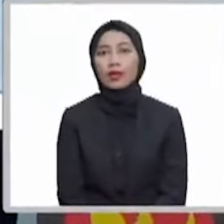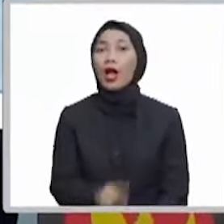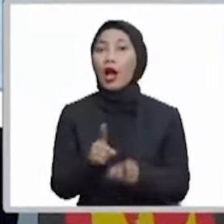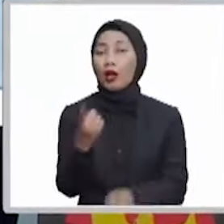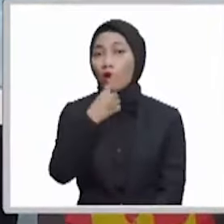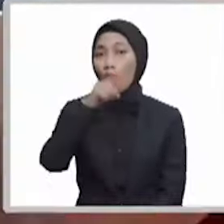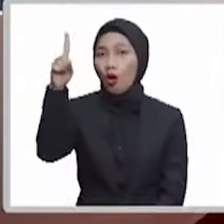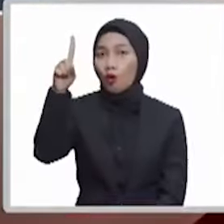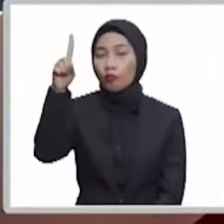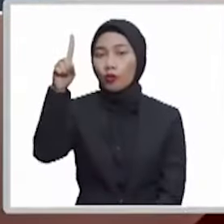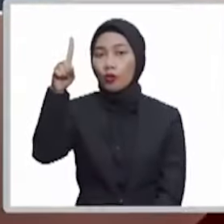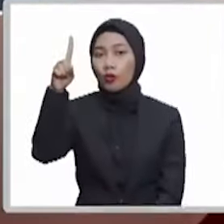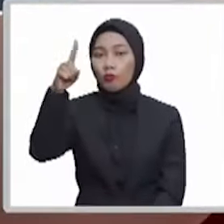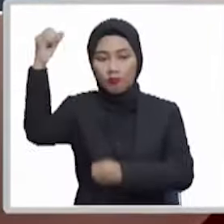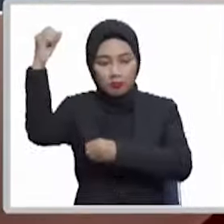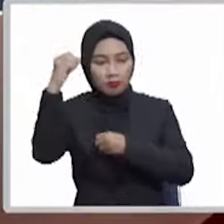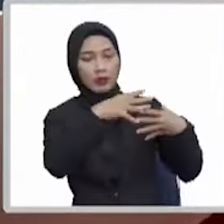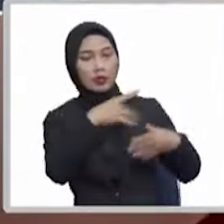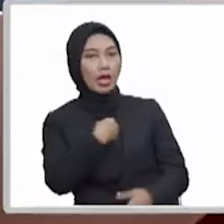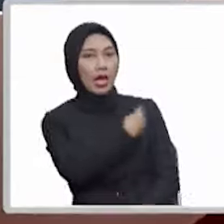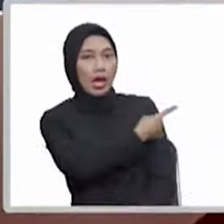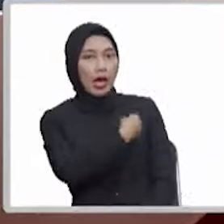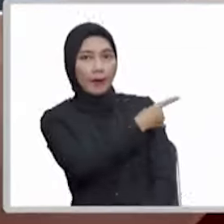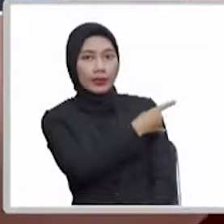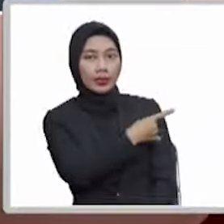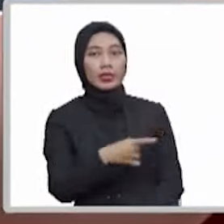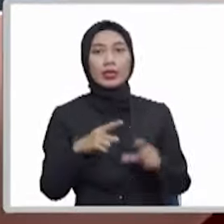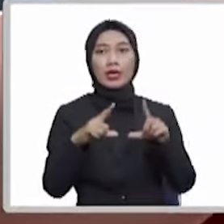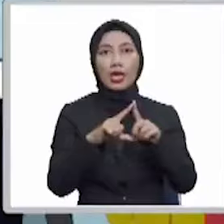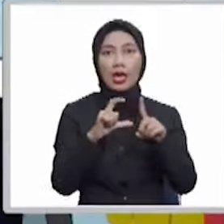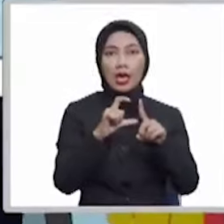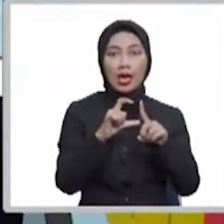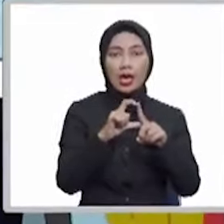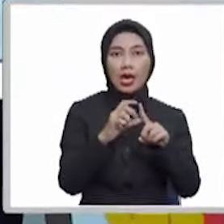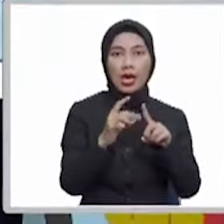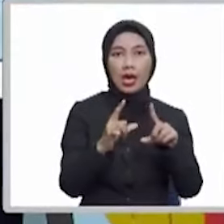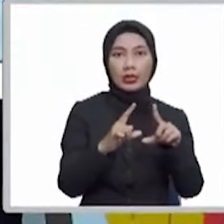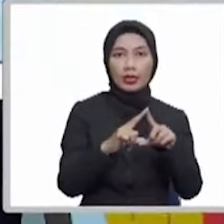mengabulkan Andra Sony Dimyati menjadi gubernur Banten,